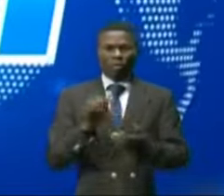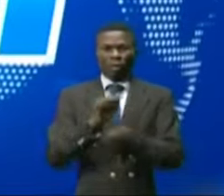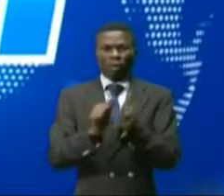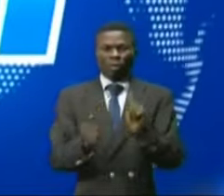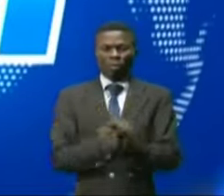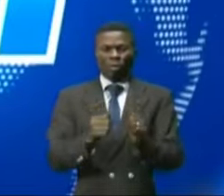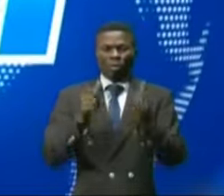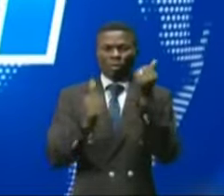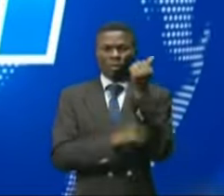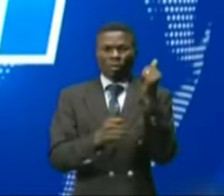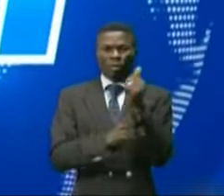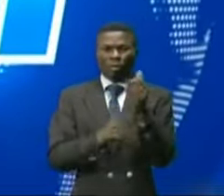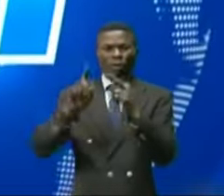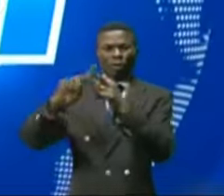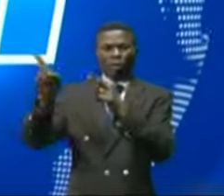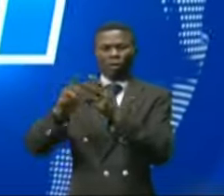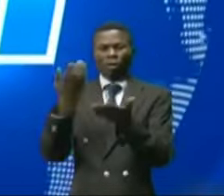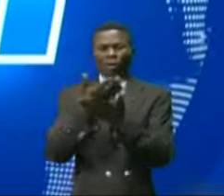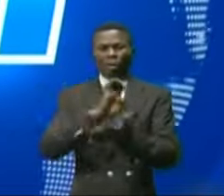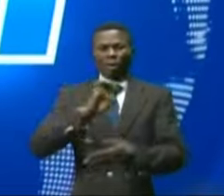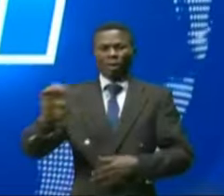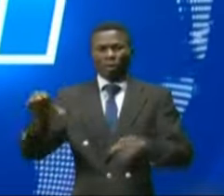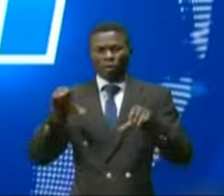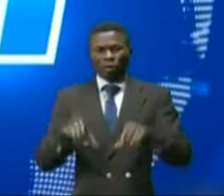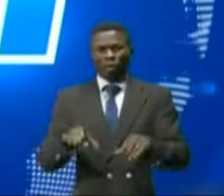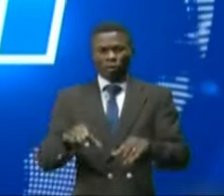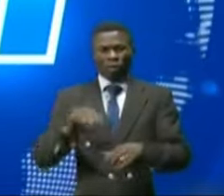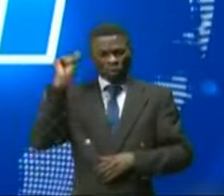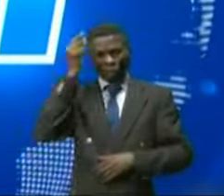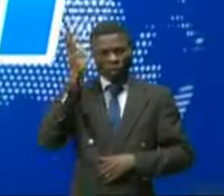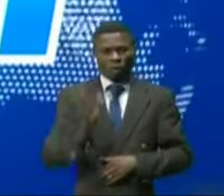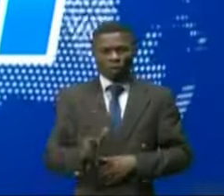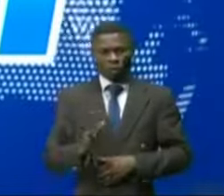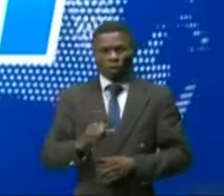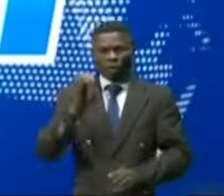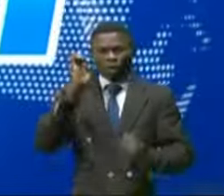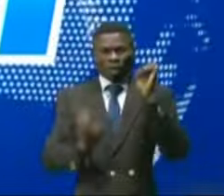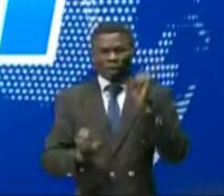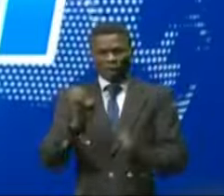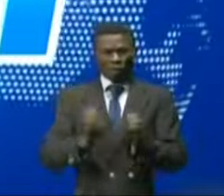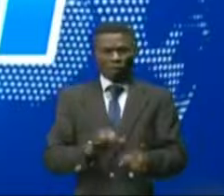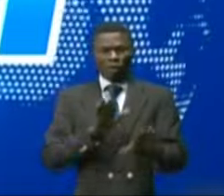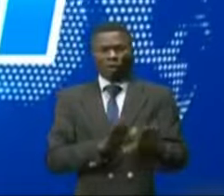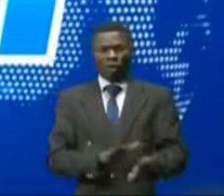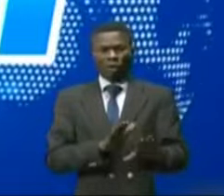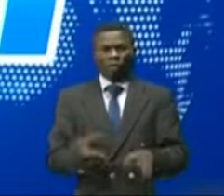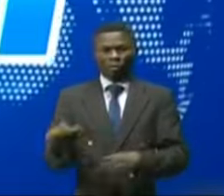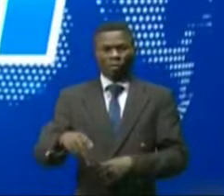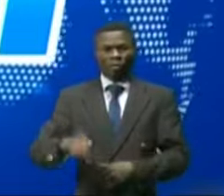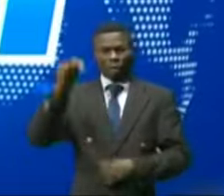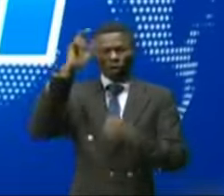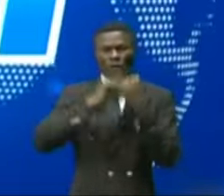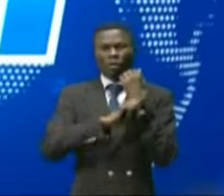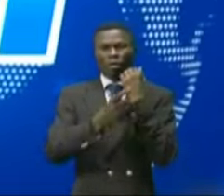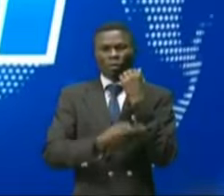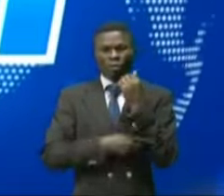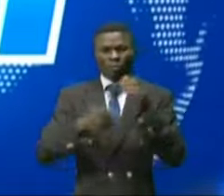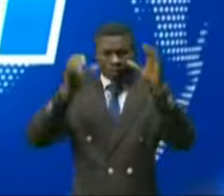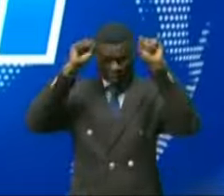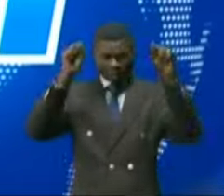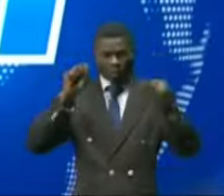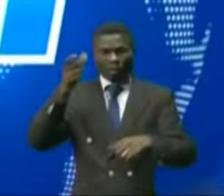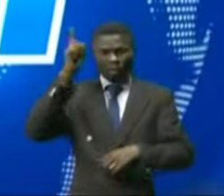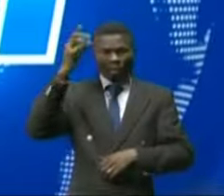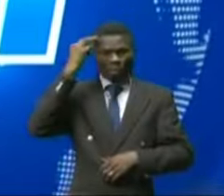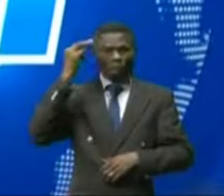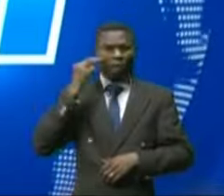Situation humanitaire des déplacés dans l'est du pays. Une mission gouvernementale et évaluative est attendue dans la province du Nord Kivu. Le chef du